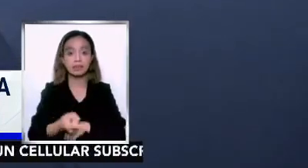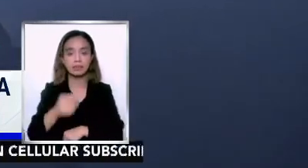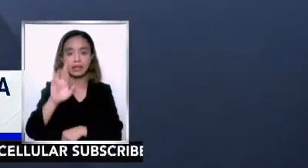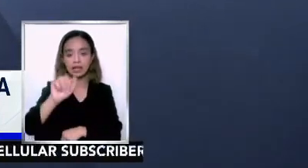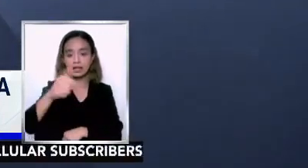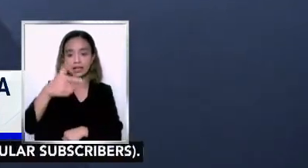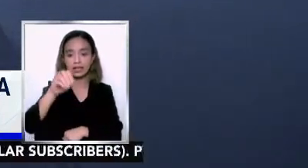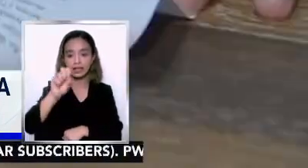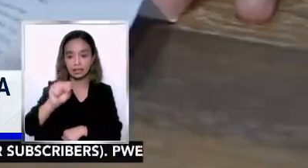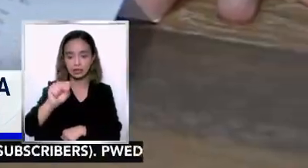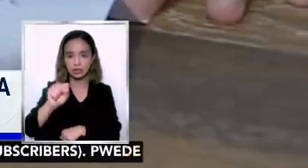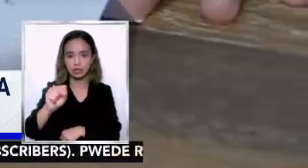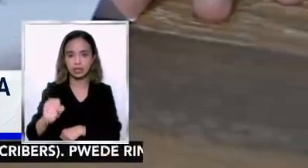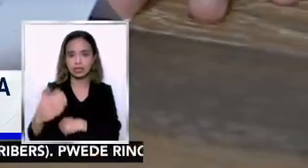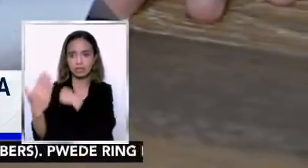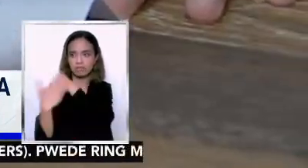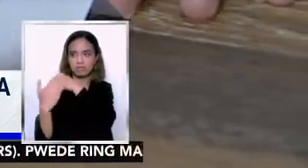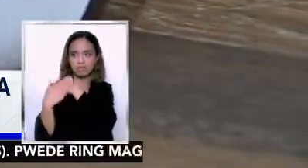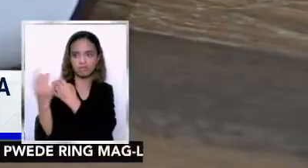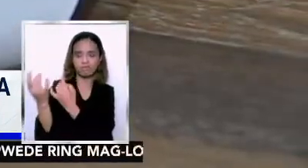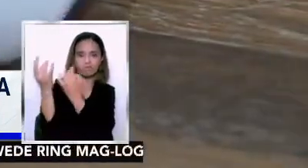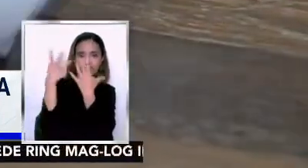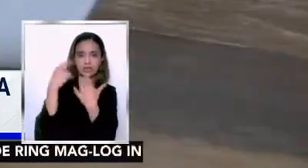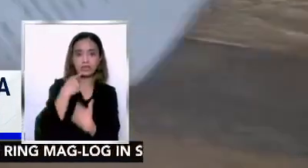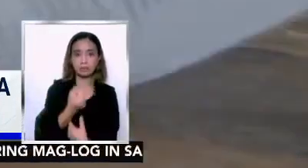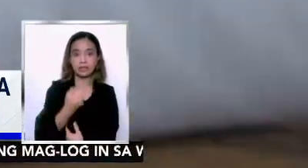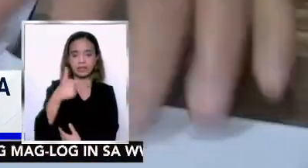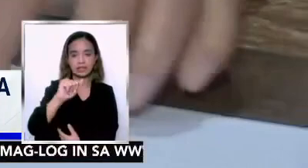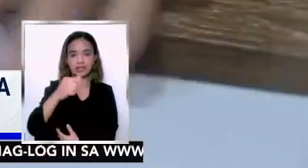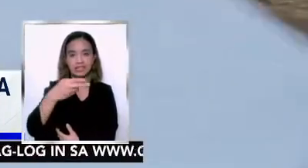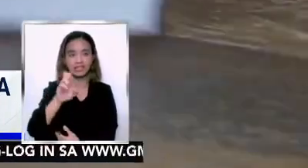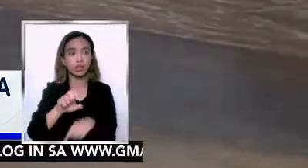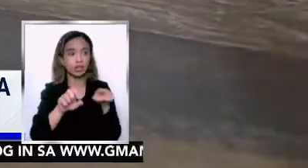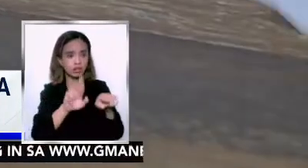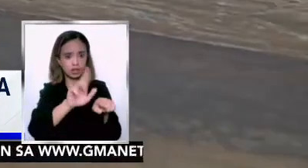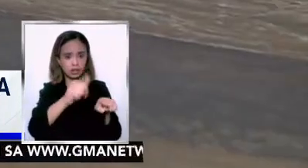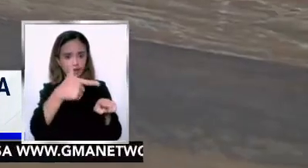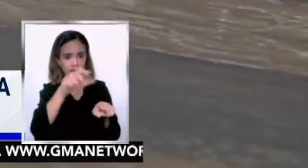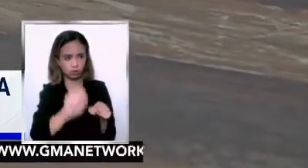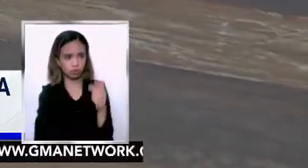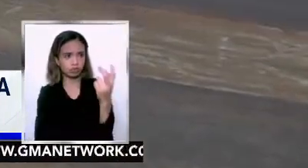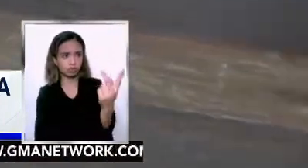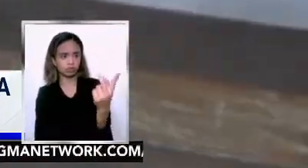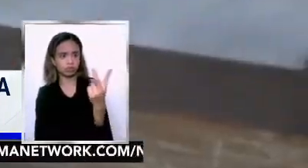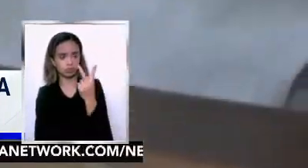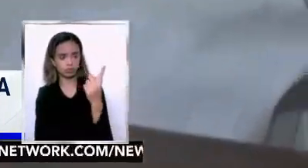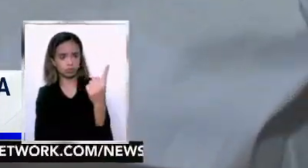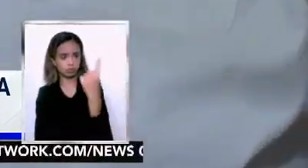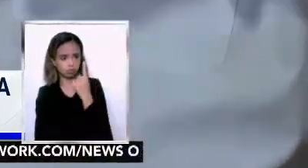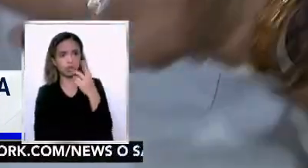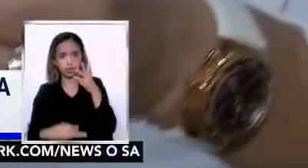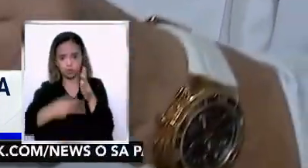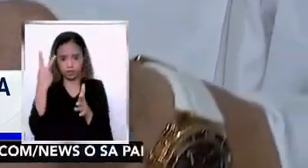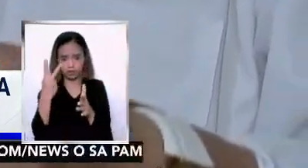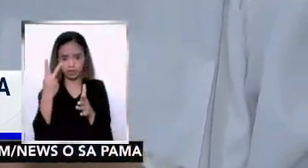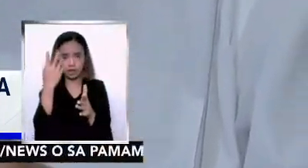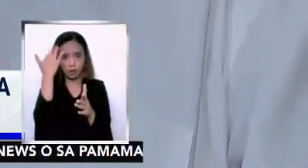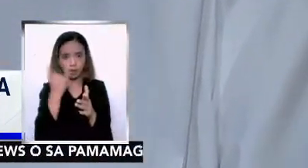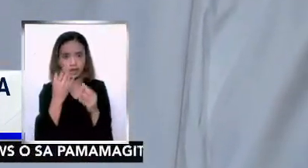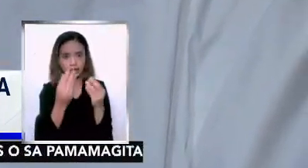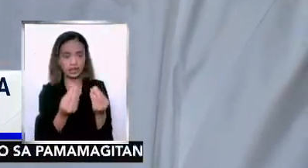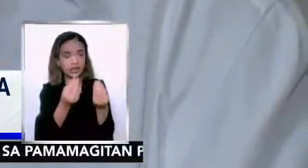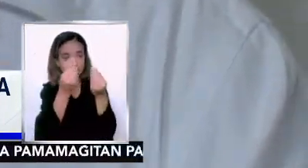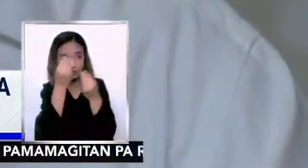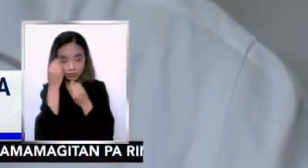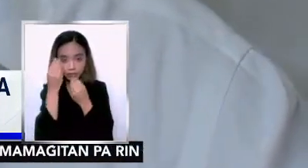siya ni Aguirre. Ayon kay Aguirre, si Ragos nga raw ang lumapit sa kanya ng 2 beses para ibigay ang kanyang payag